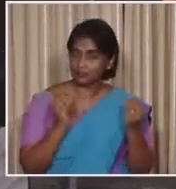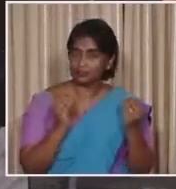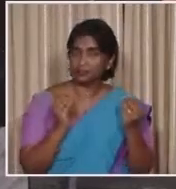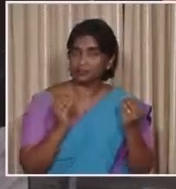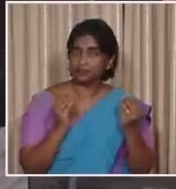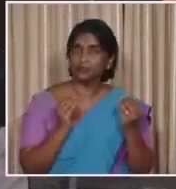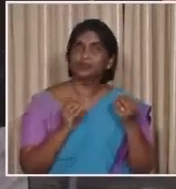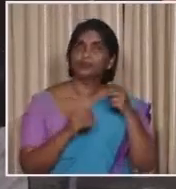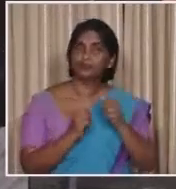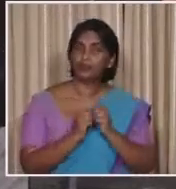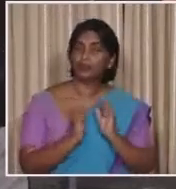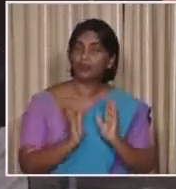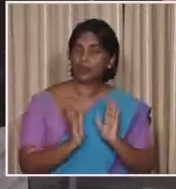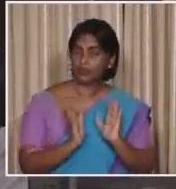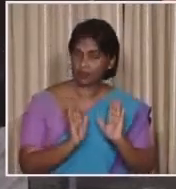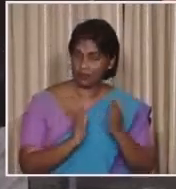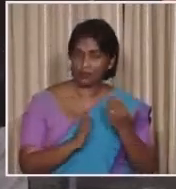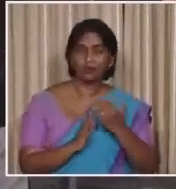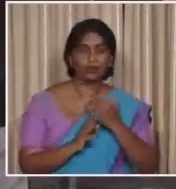புள்ளியாகவே நாங்கள் அதை